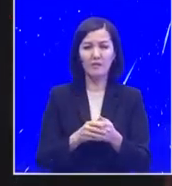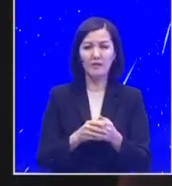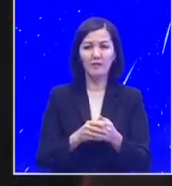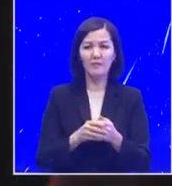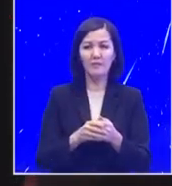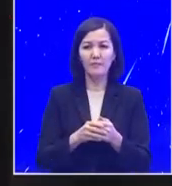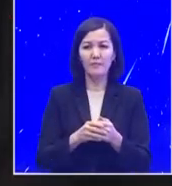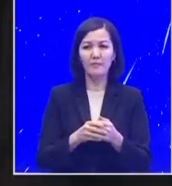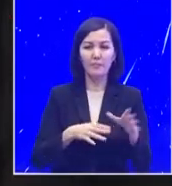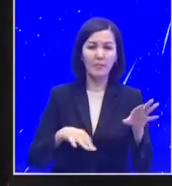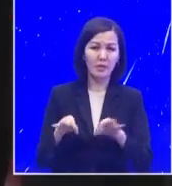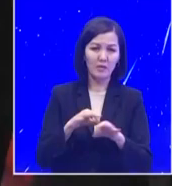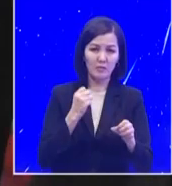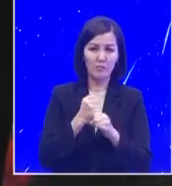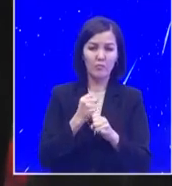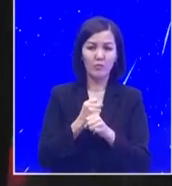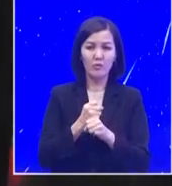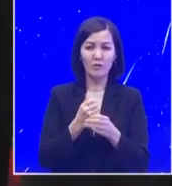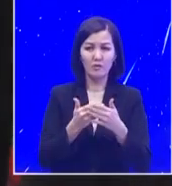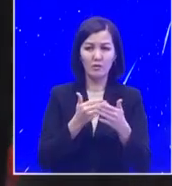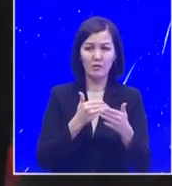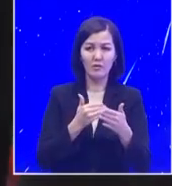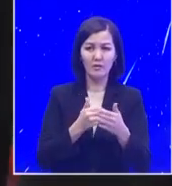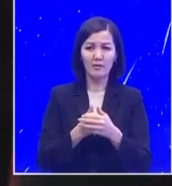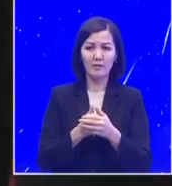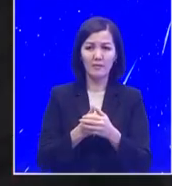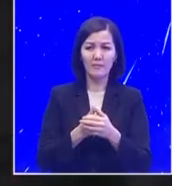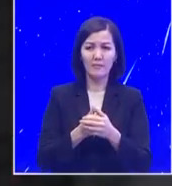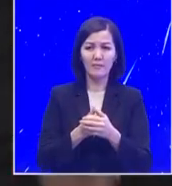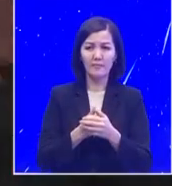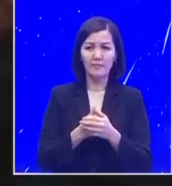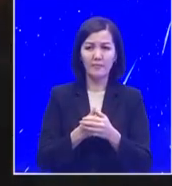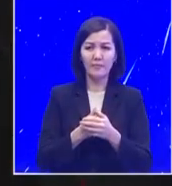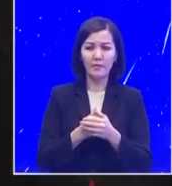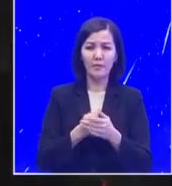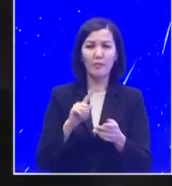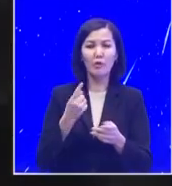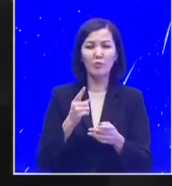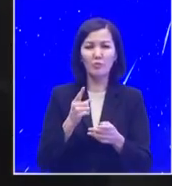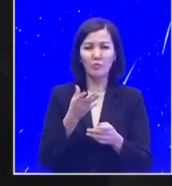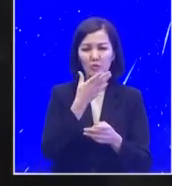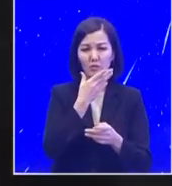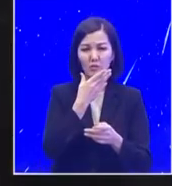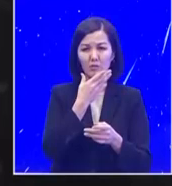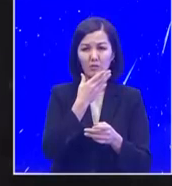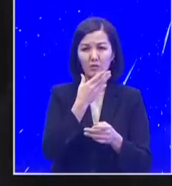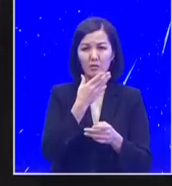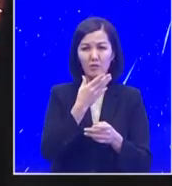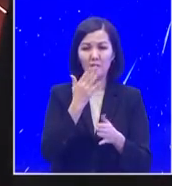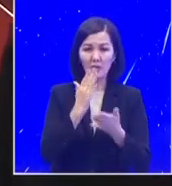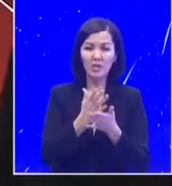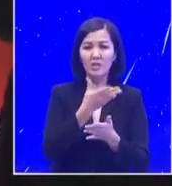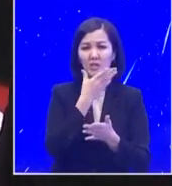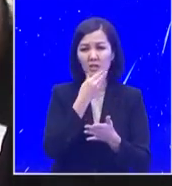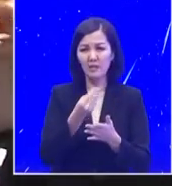Это так проектировщик спроектировал? Точно. А? Ну а что такие вот тут прикольные? Здесь же красивые,